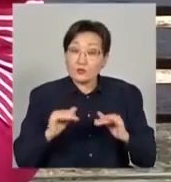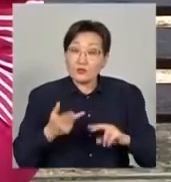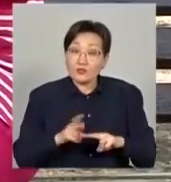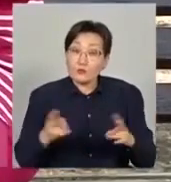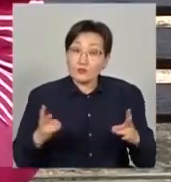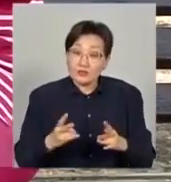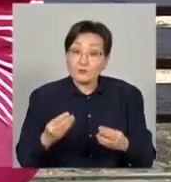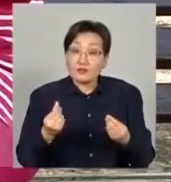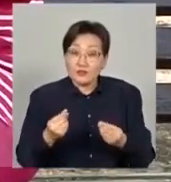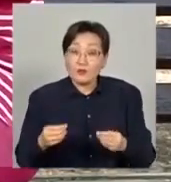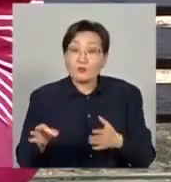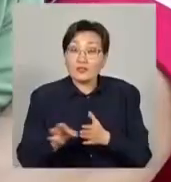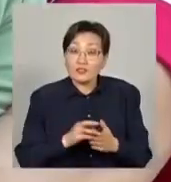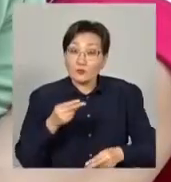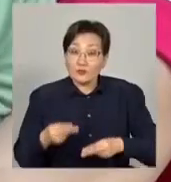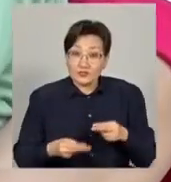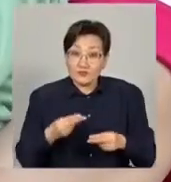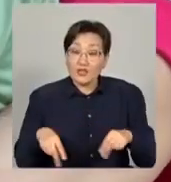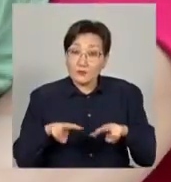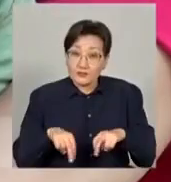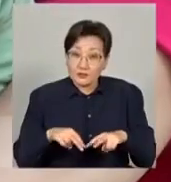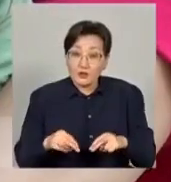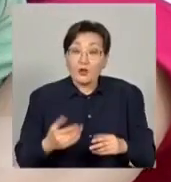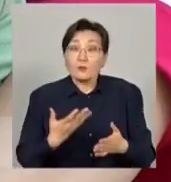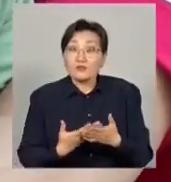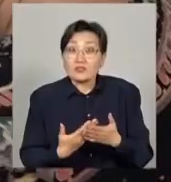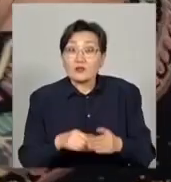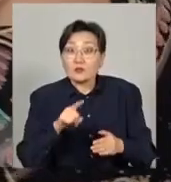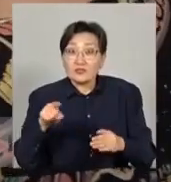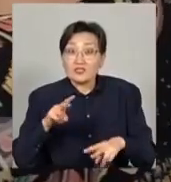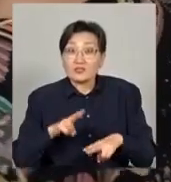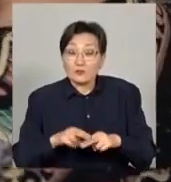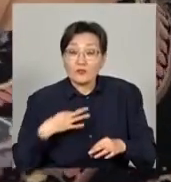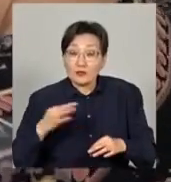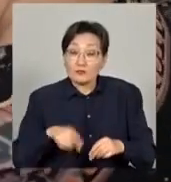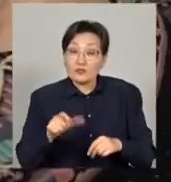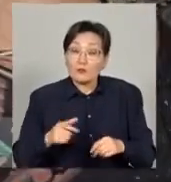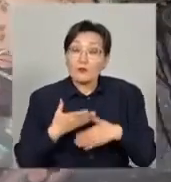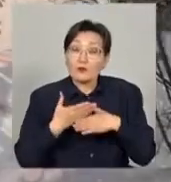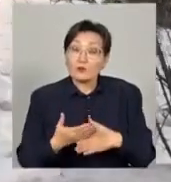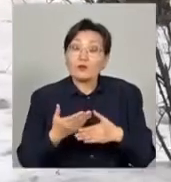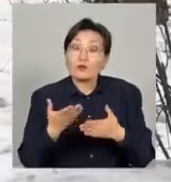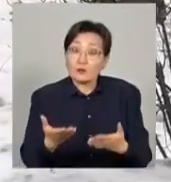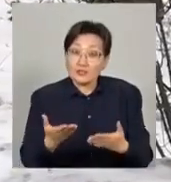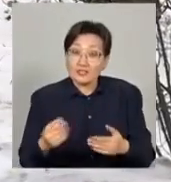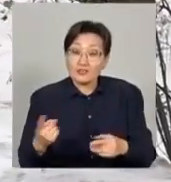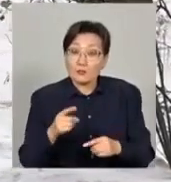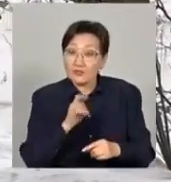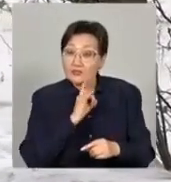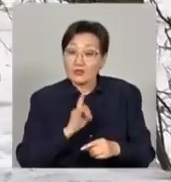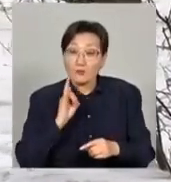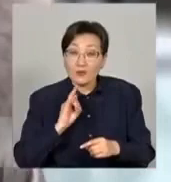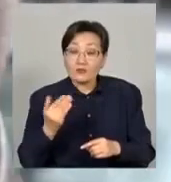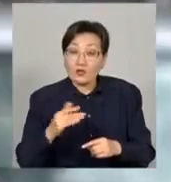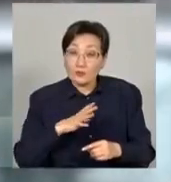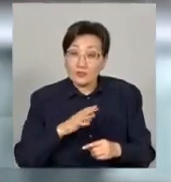истории которые нуждались в деньгах для срочной операции и обследовании мы указывали их реквизиты и неравнодушные люди оказывали им помощь одной из героинь была